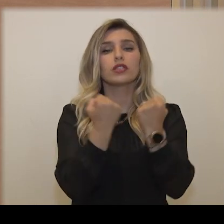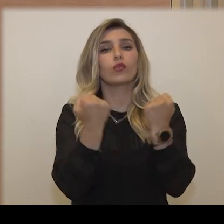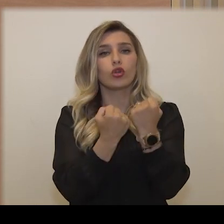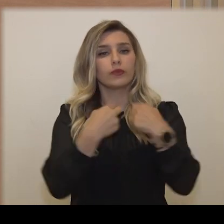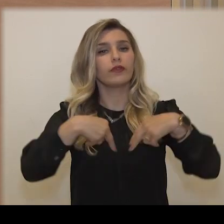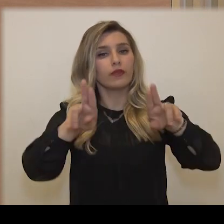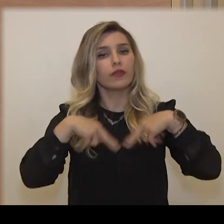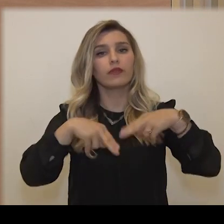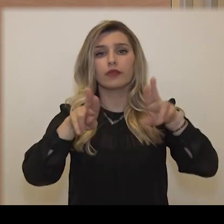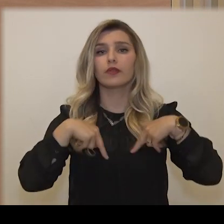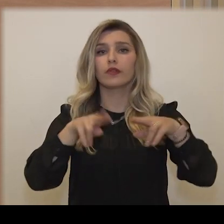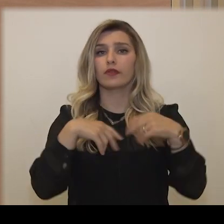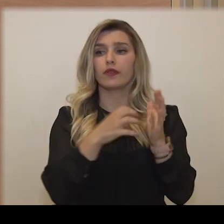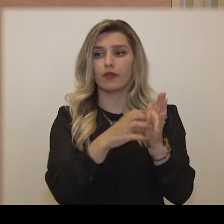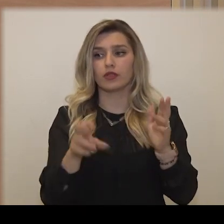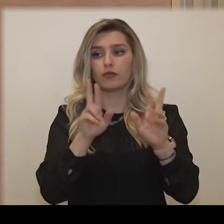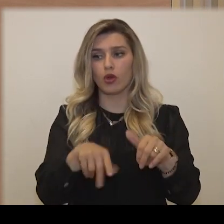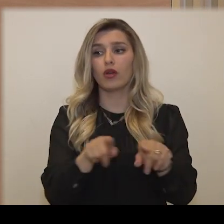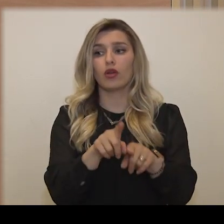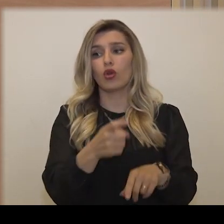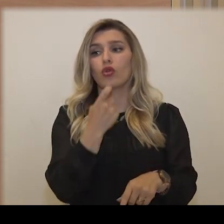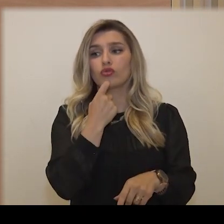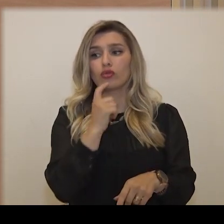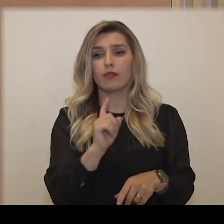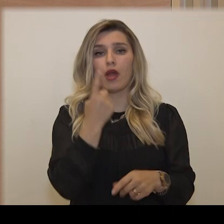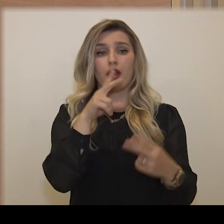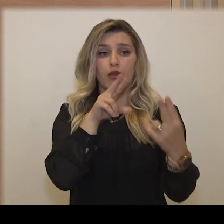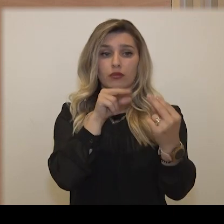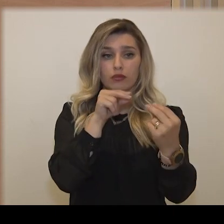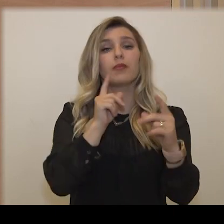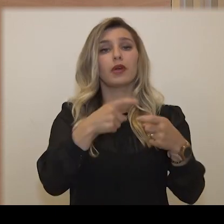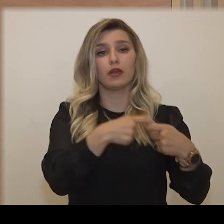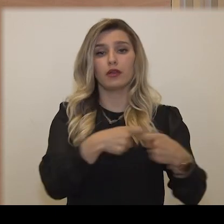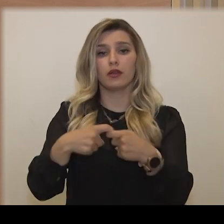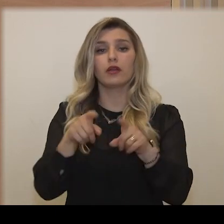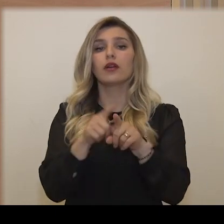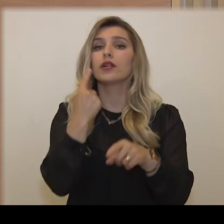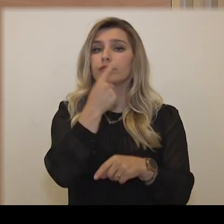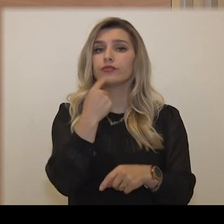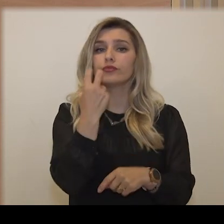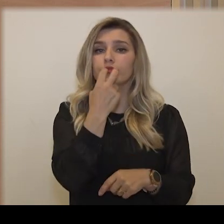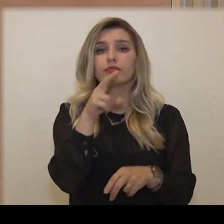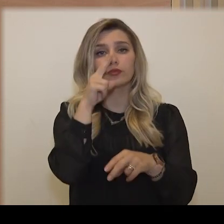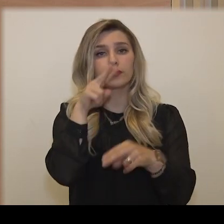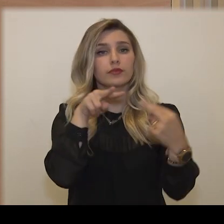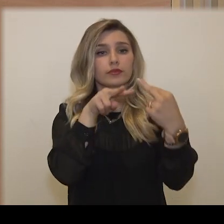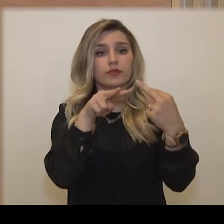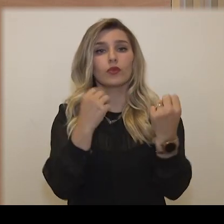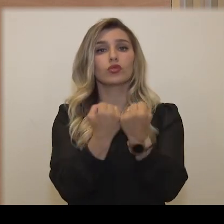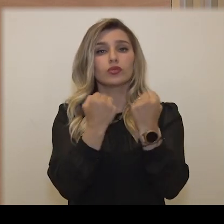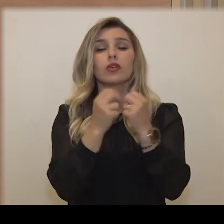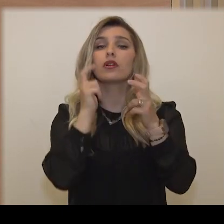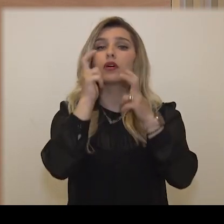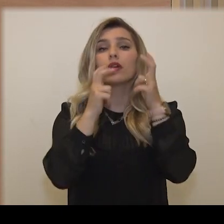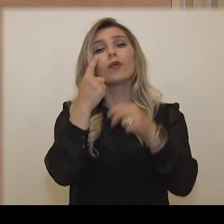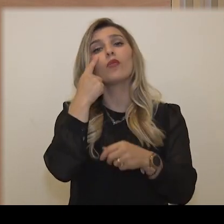përpara na këtu përdorim edhe gjuhën verbale, për mes të folurit, ku ai duhet me lexu mimik këntime prej buzve, shkronjen, me artikulat, sa mundet